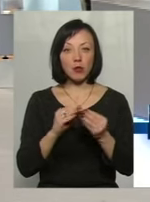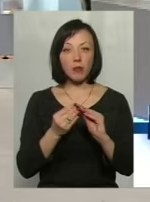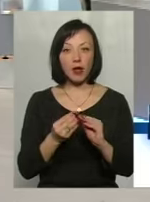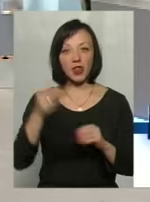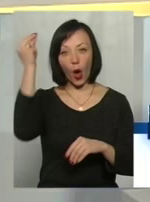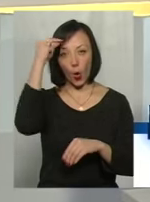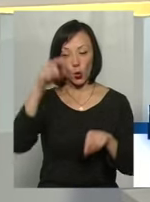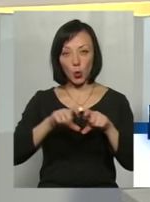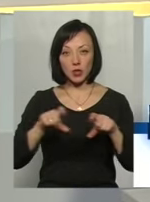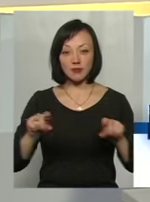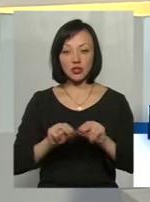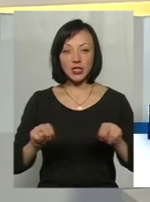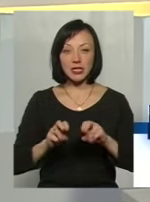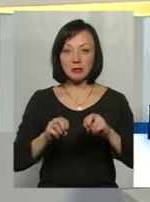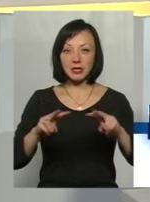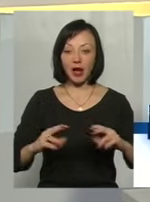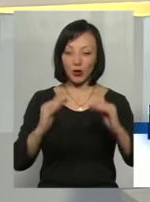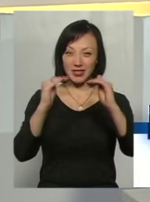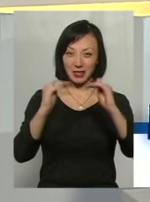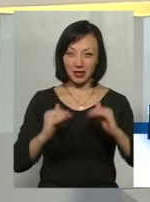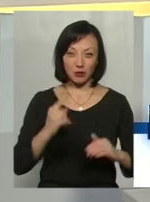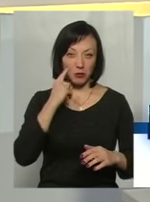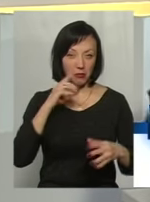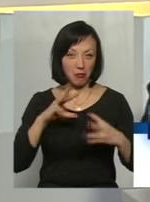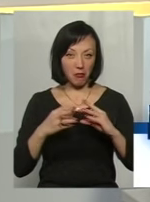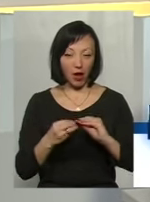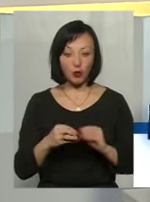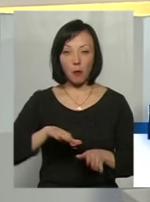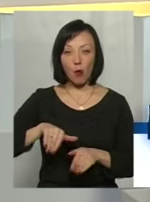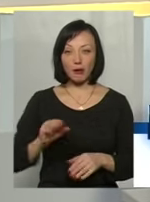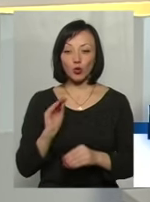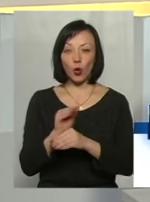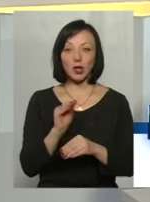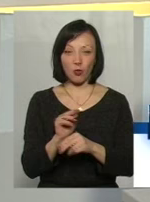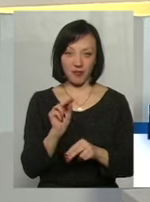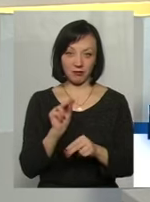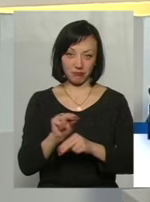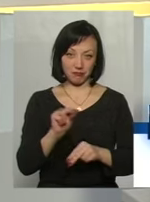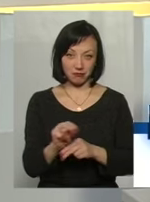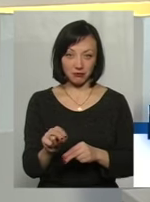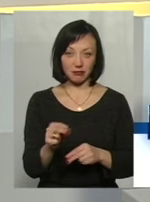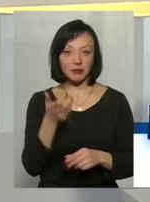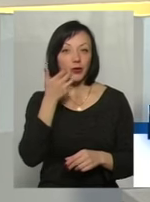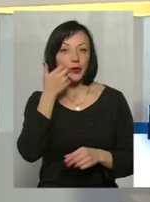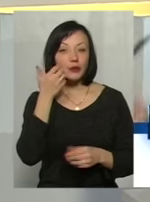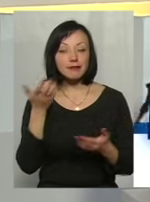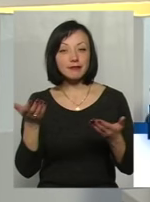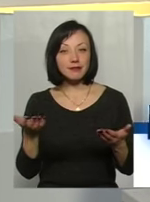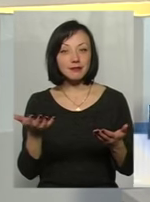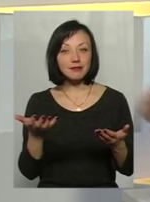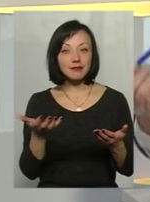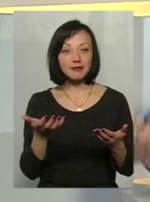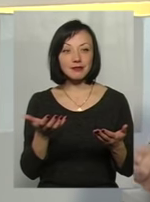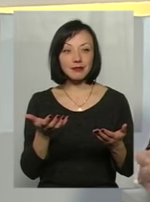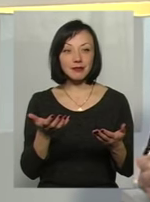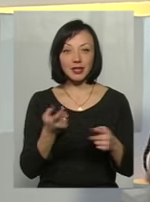на уроці вчитель спеціально занижує оцінки, а для того, щоб потім прийшли на додаткові заняття, і вже тоді, виходить,